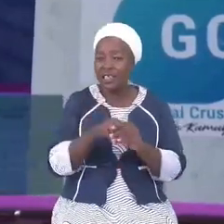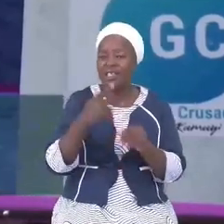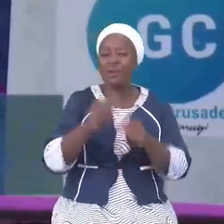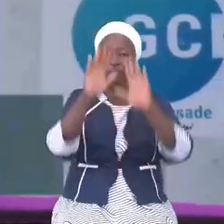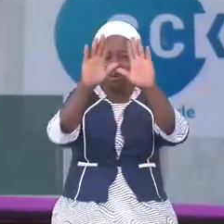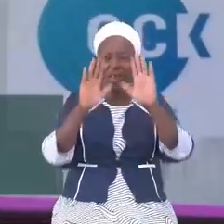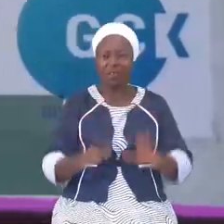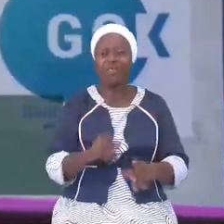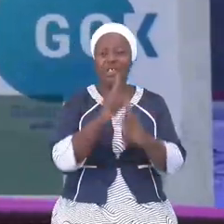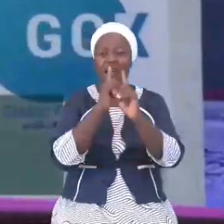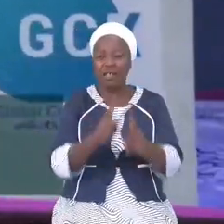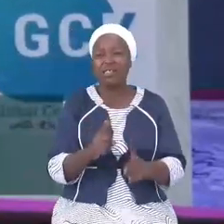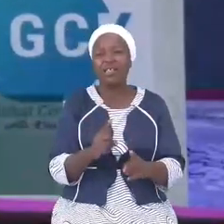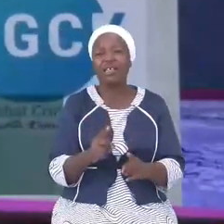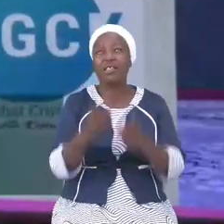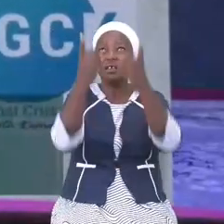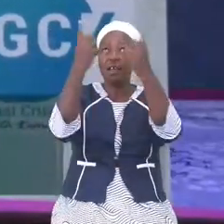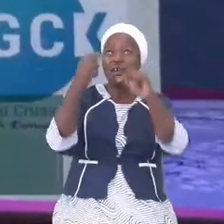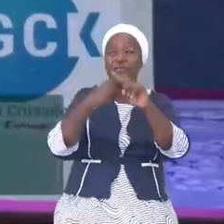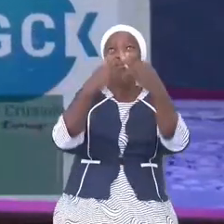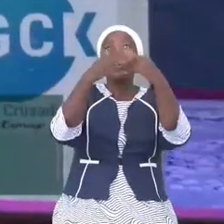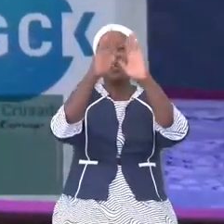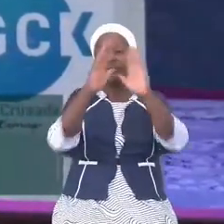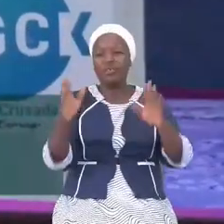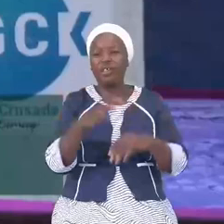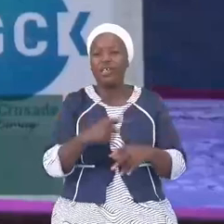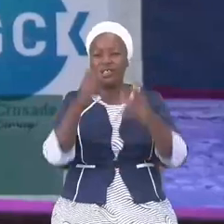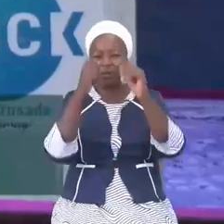l'exaucement miraculeux vient du ciel. La spontanéité